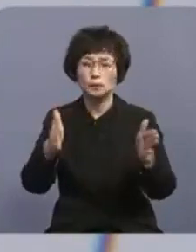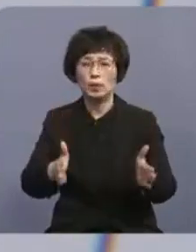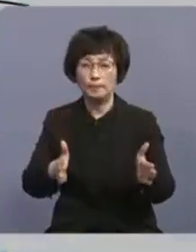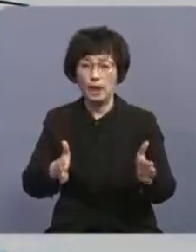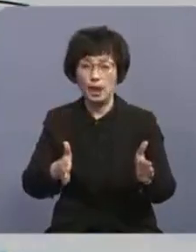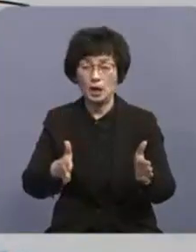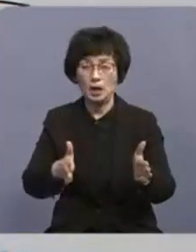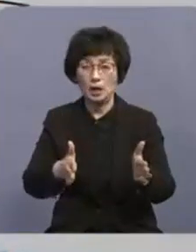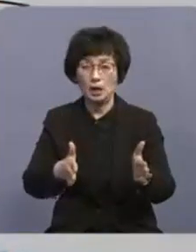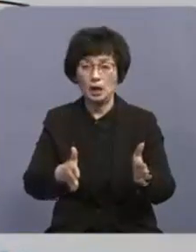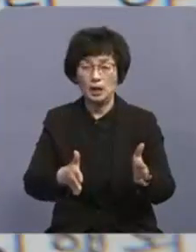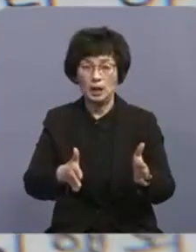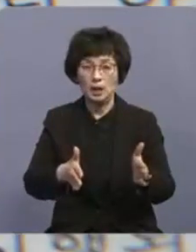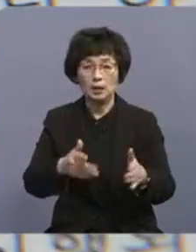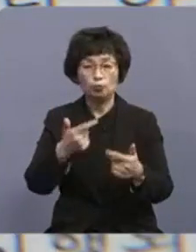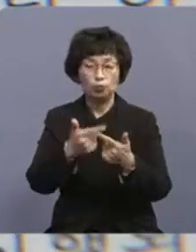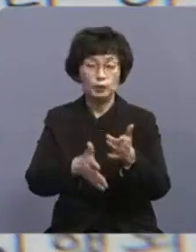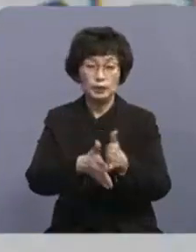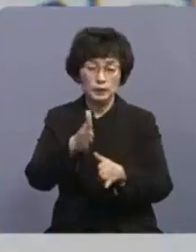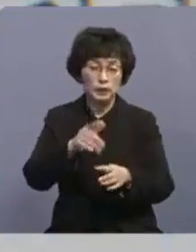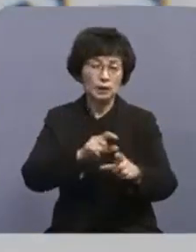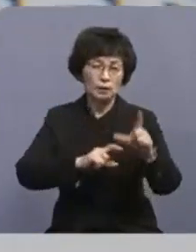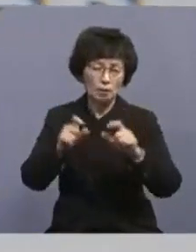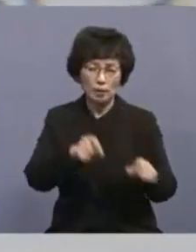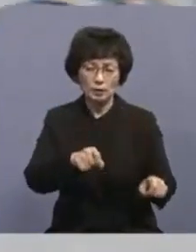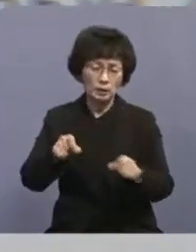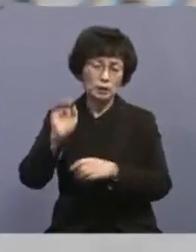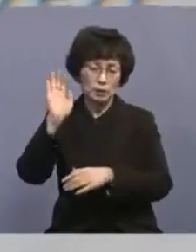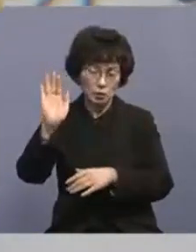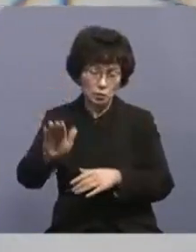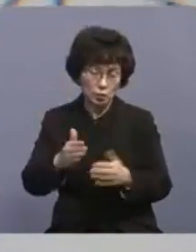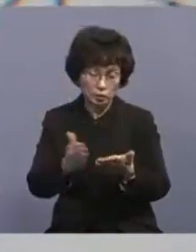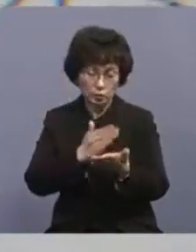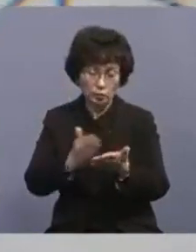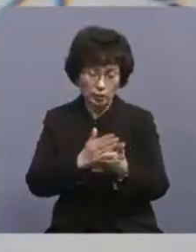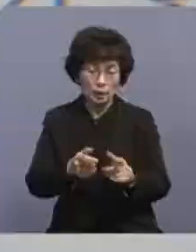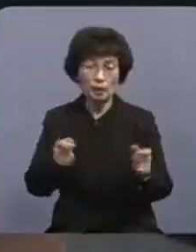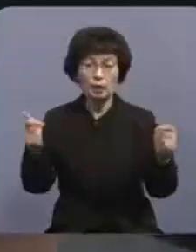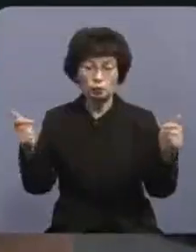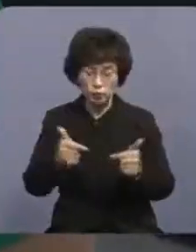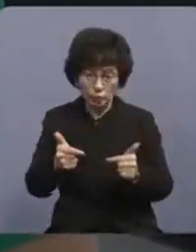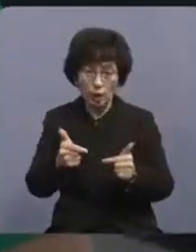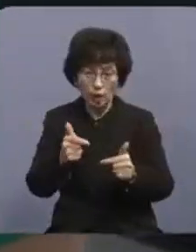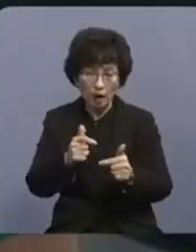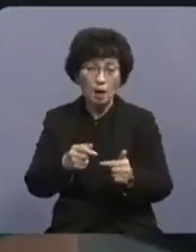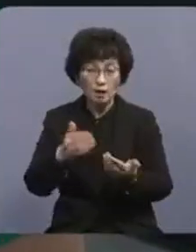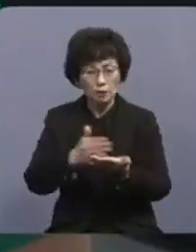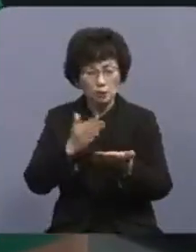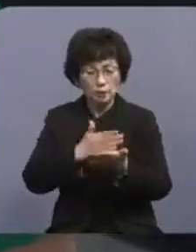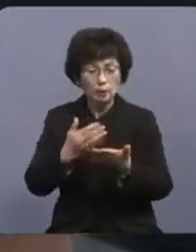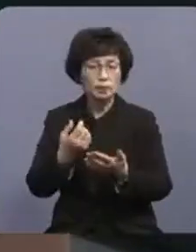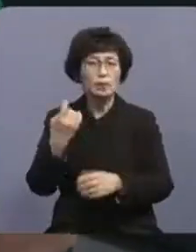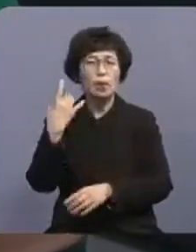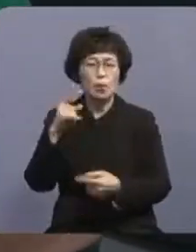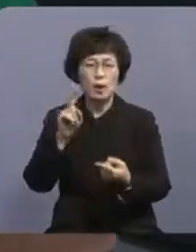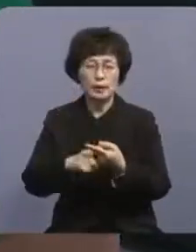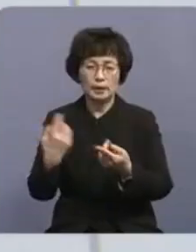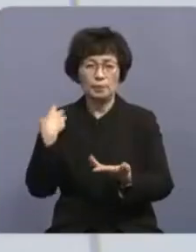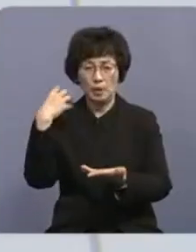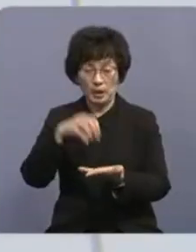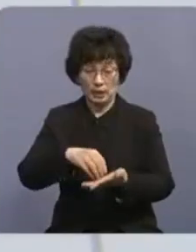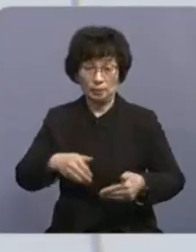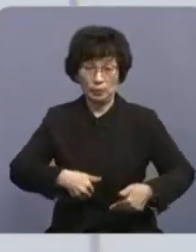탄핵 부산 시민연대는 부산시의 연기 요청 이후 공남기관이 줄었다며 공남기관을 원래대로 되돌려야